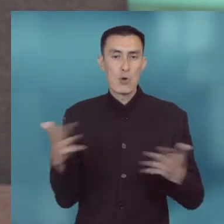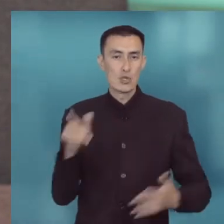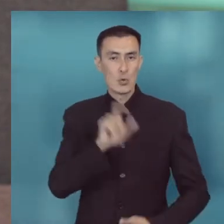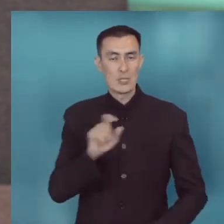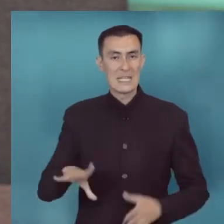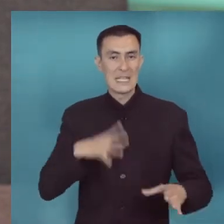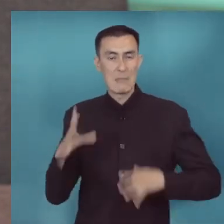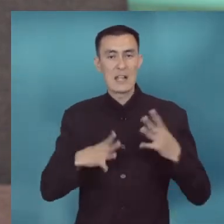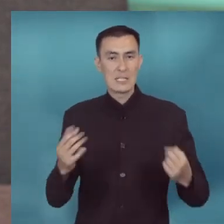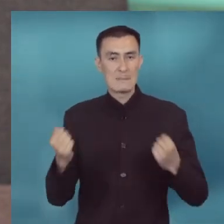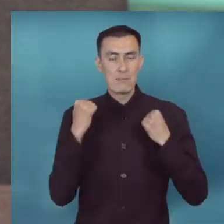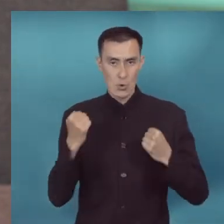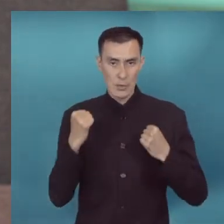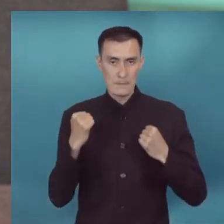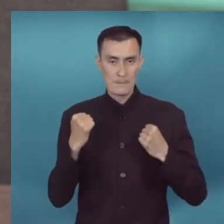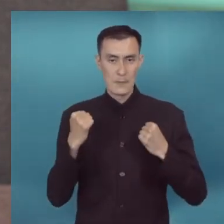людей, во-первых, занималось спортом,